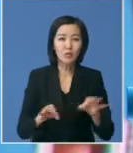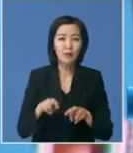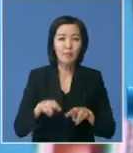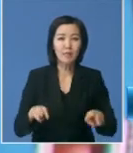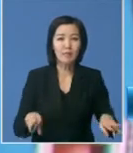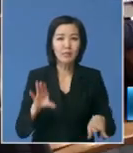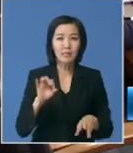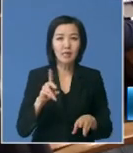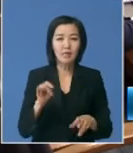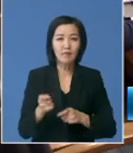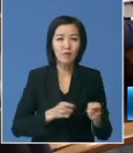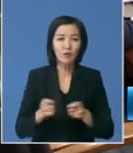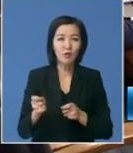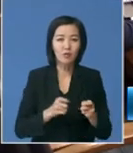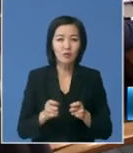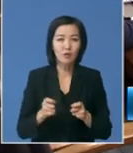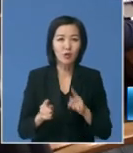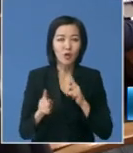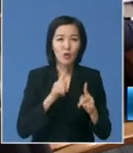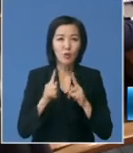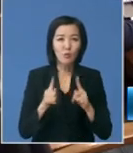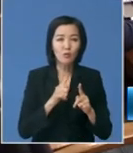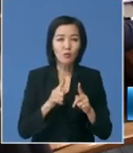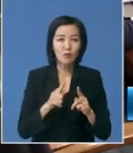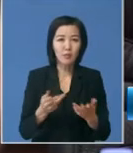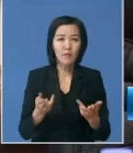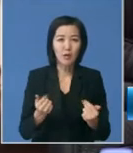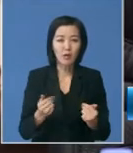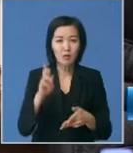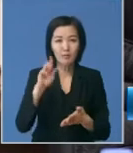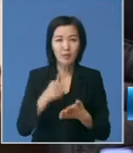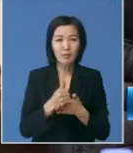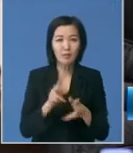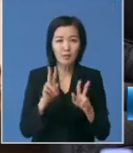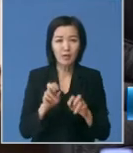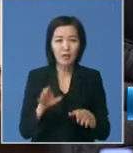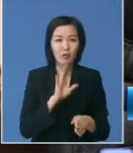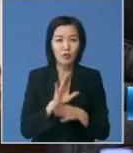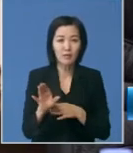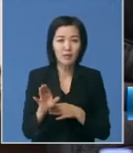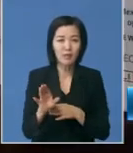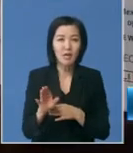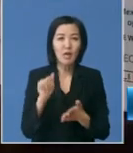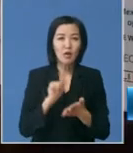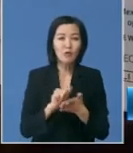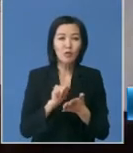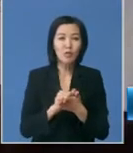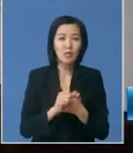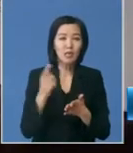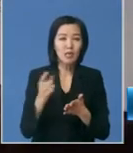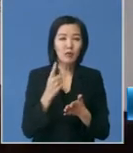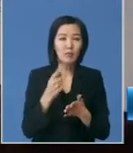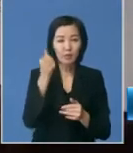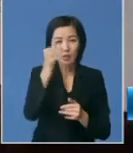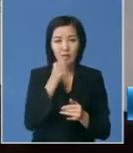Сағынтаевтың төрағалығымен өткен үкімет отырысында мақұлданып, елбасының қарауына жіберілді. Стратегиялық құжат негізінде экономиканың жылдық өсімі 5%-дан кем